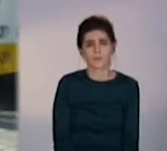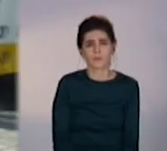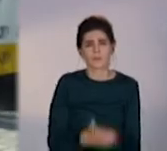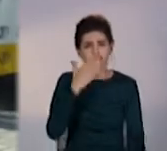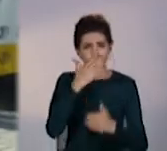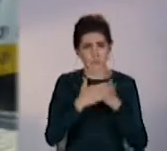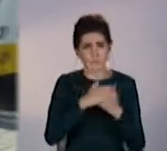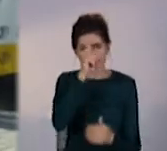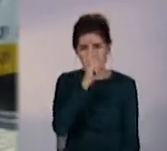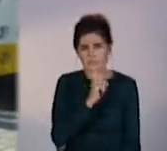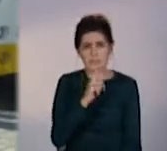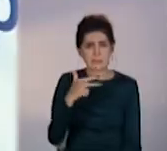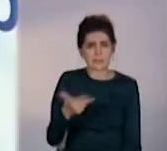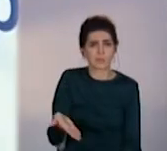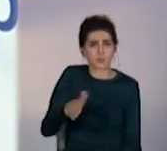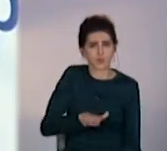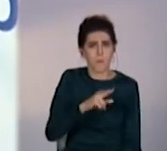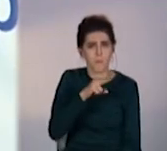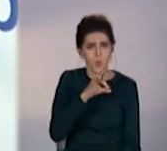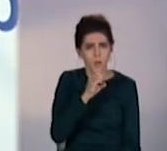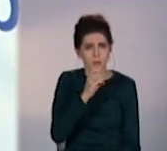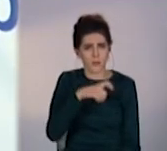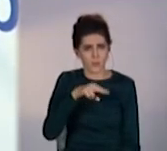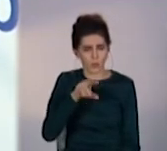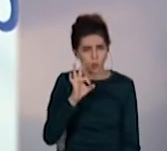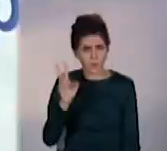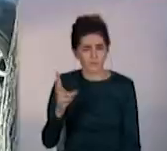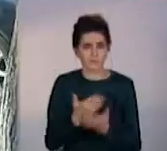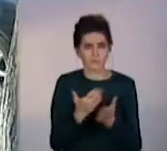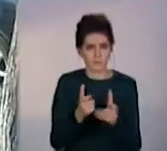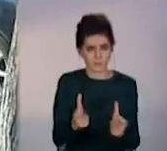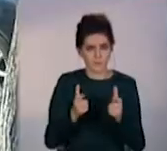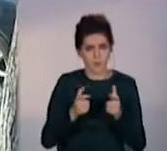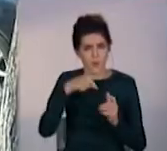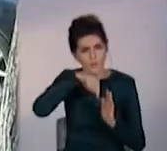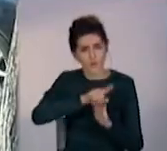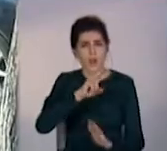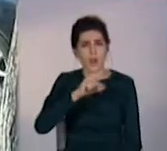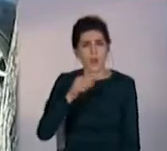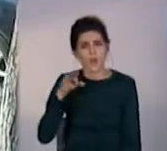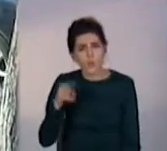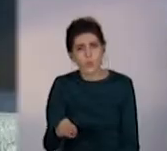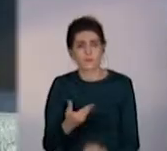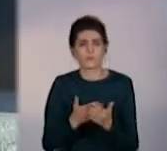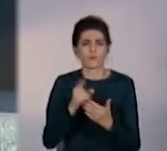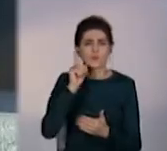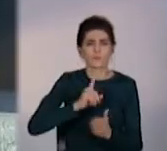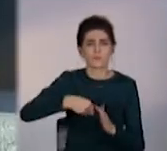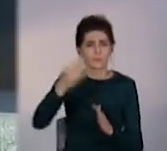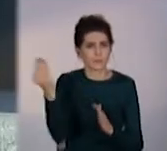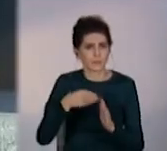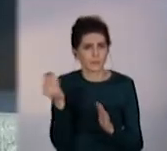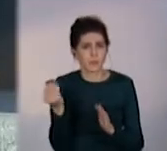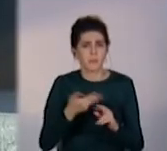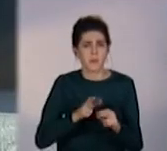30 поїздок на місяць. Саме таку кількість братимуть у розрахунок пільги, якщо монетизація проїзду запрацює. Множте на вартість квитка.